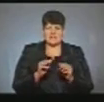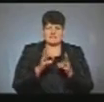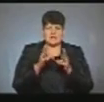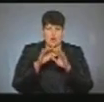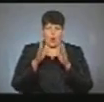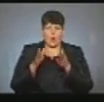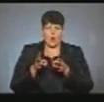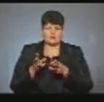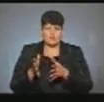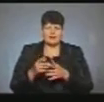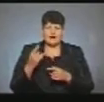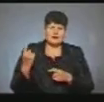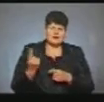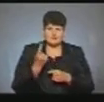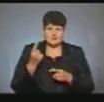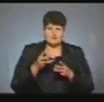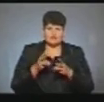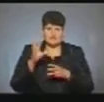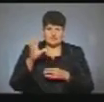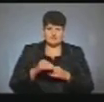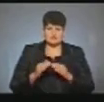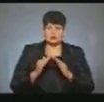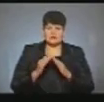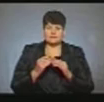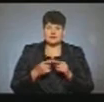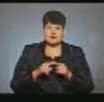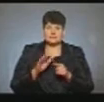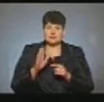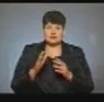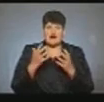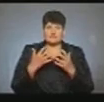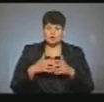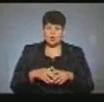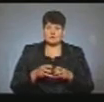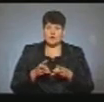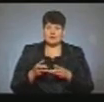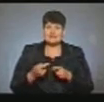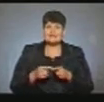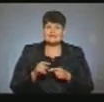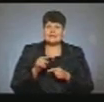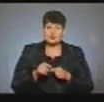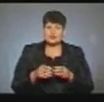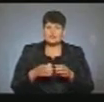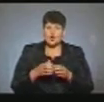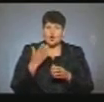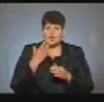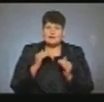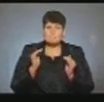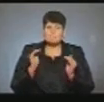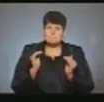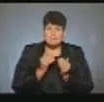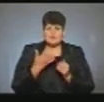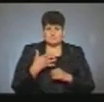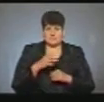а єдиний котел на весь будинок. Але це буде автономне опалення, розумієте? Це для тої категорії, коли менше